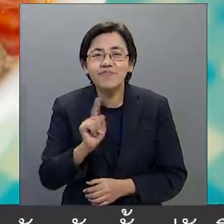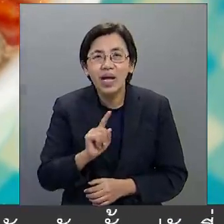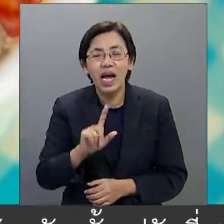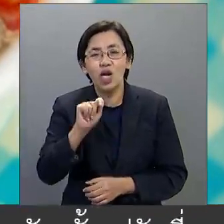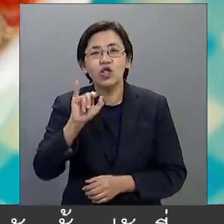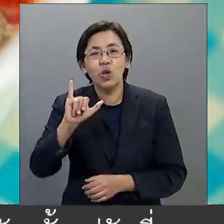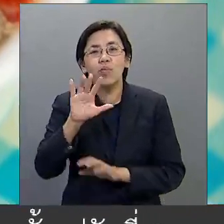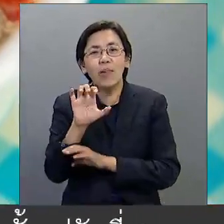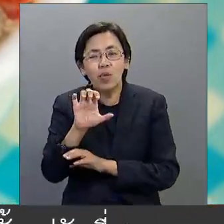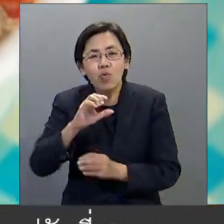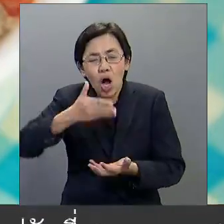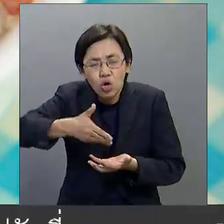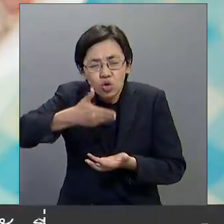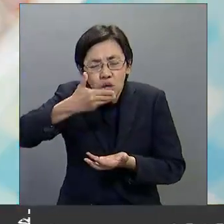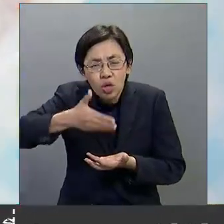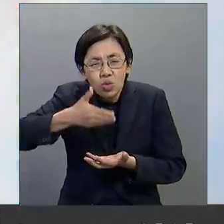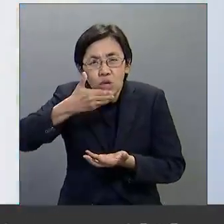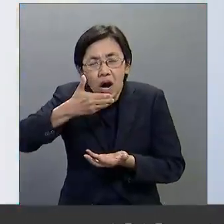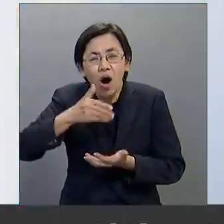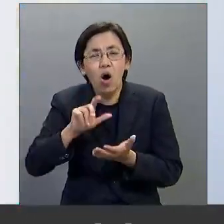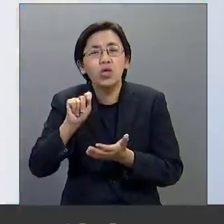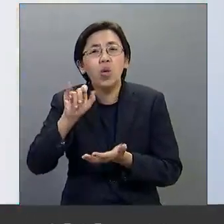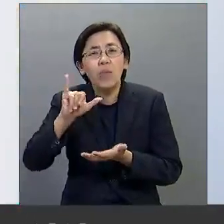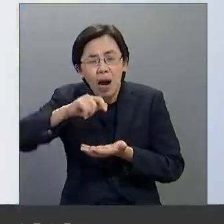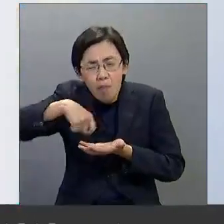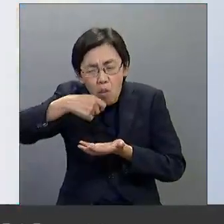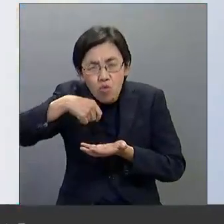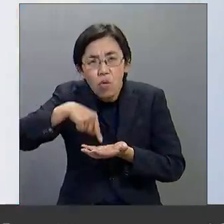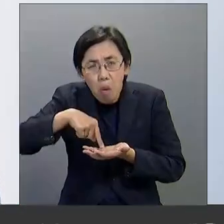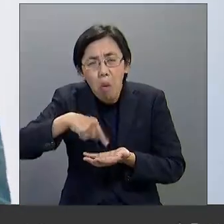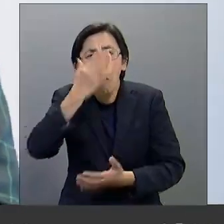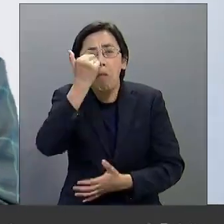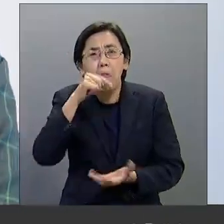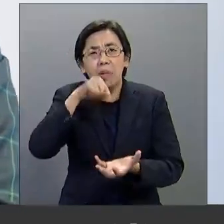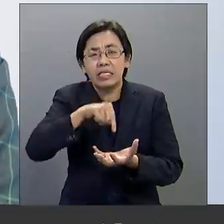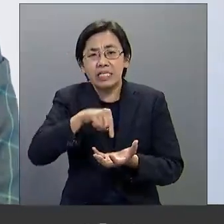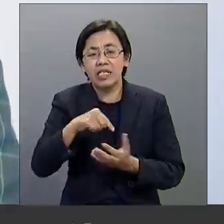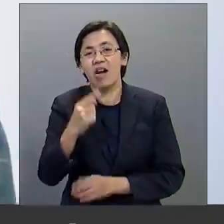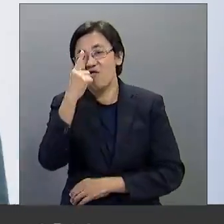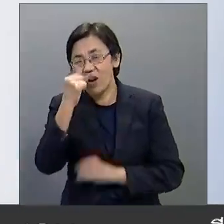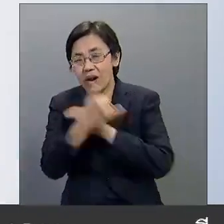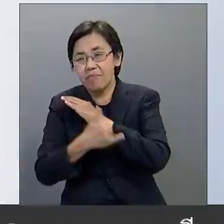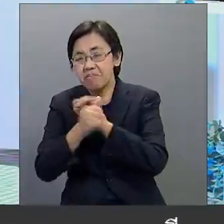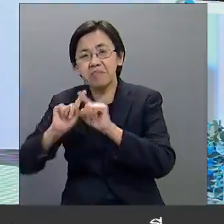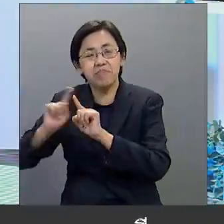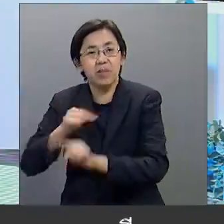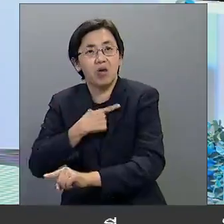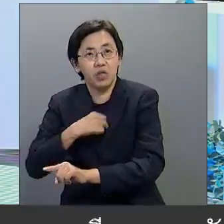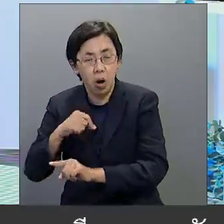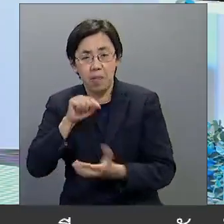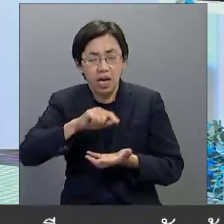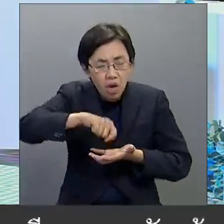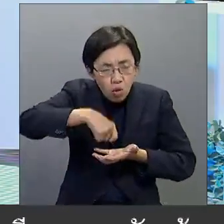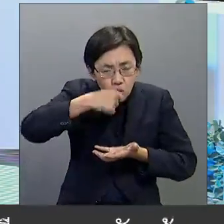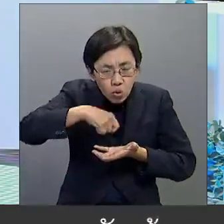ที่โดดเด่นของคนไทยเลยนะแล้วเราภูมิใจมากในอาหารไทยเมนูนี้เพราะว่านอกจากฝรั่งชอบอร่อยแล้วมันดีต่อใจครับในต้ม